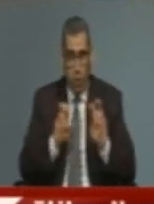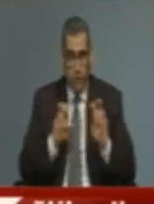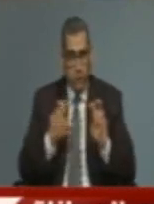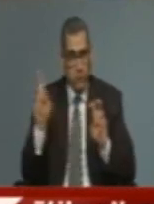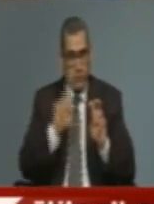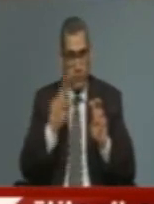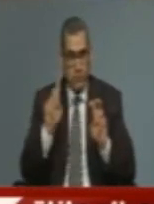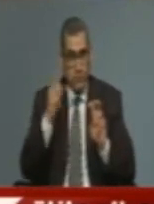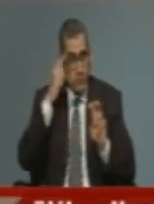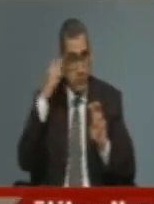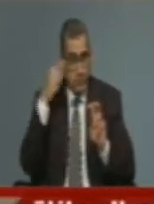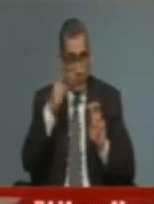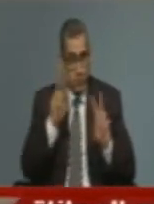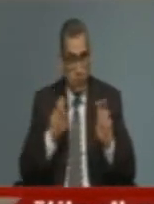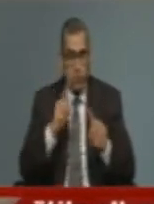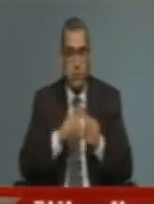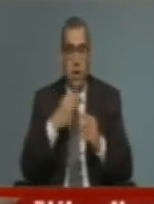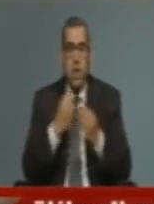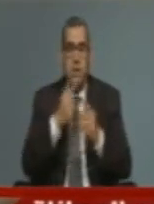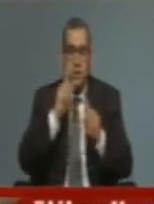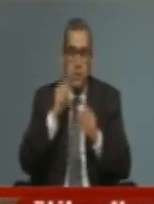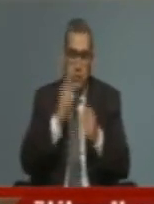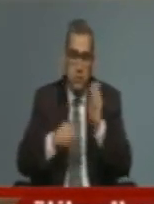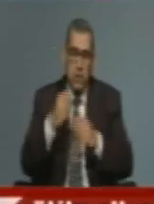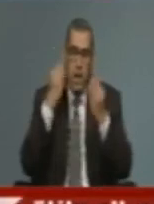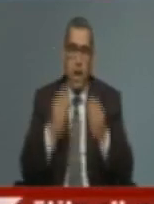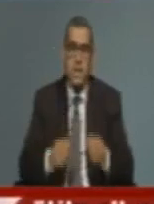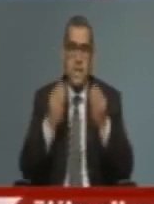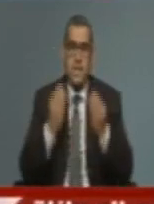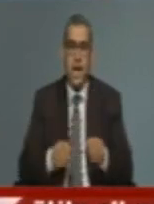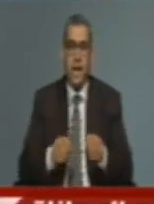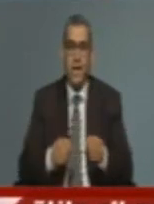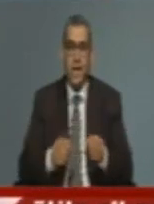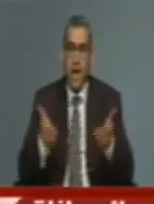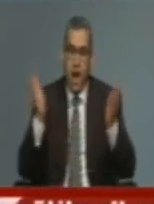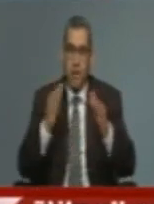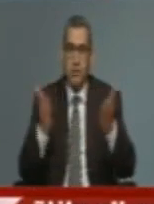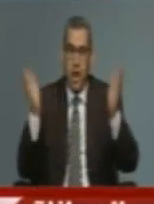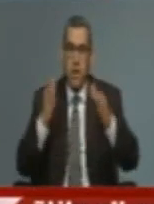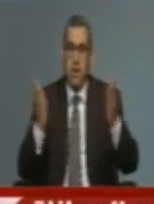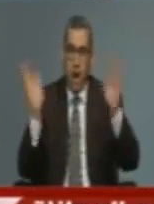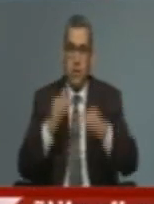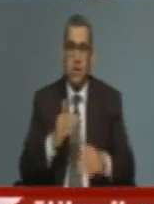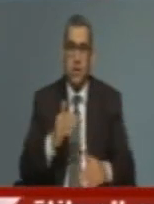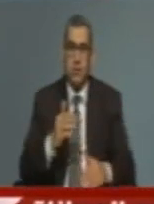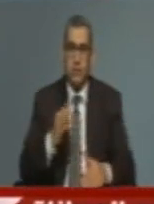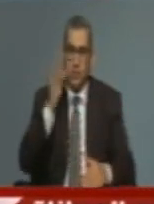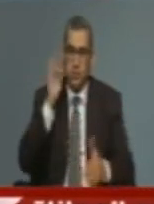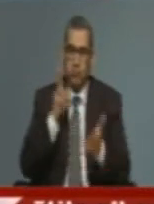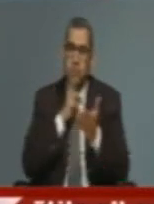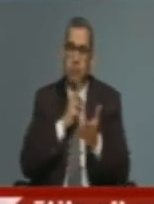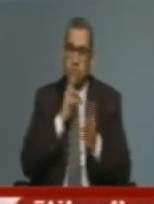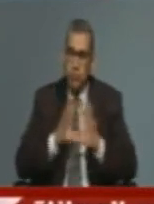تفتكر؟ لا طبعا، لسه. لا لسه نعمل اكتر واكتر واكتر ونحسن على قد ما ربنا